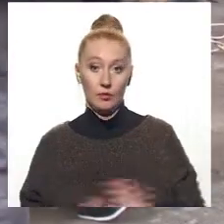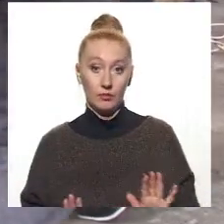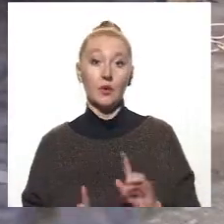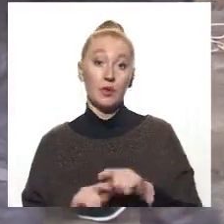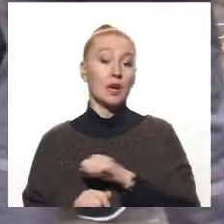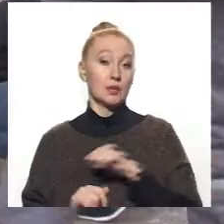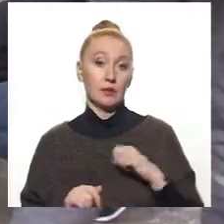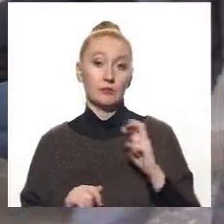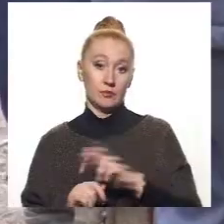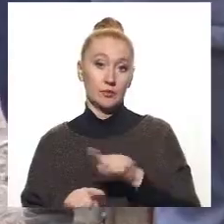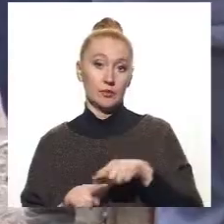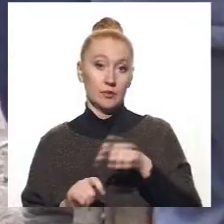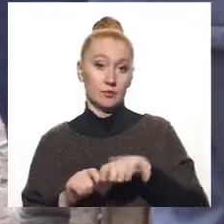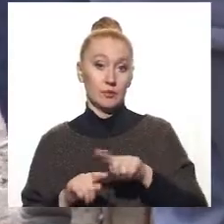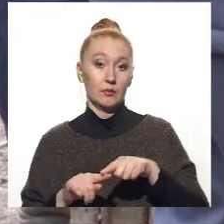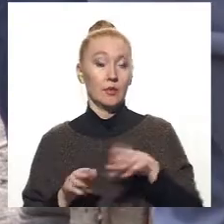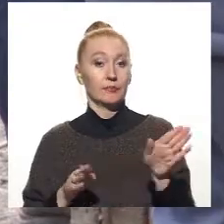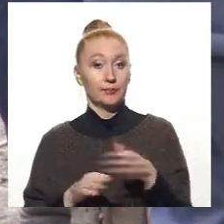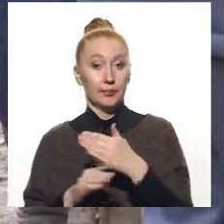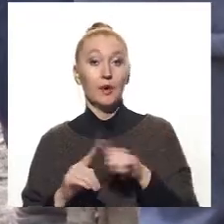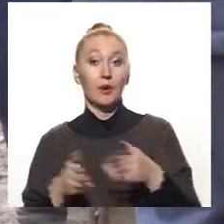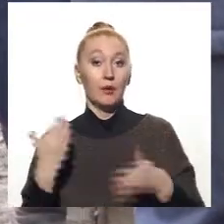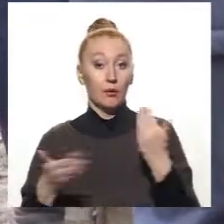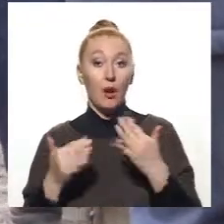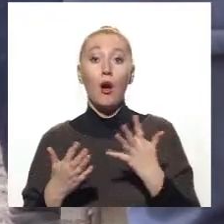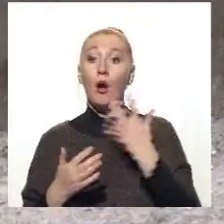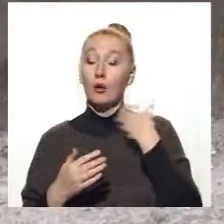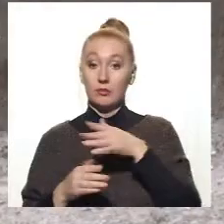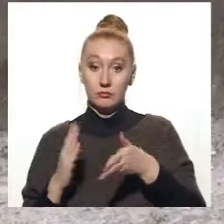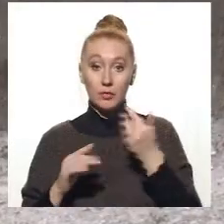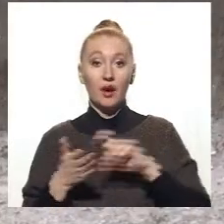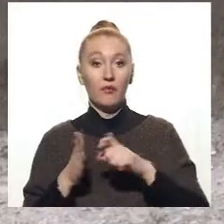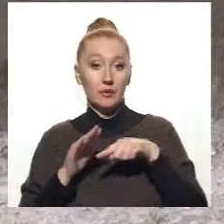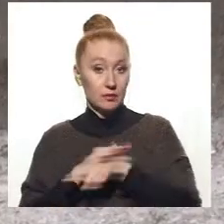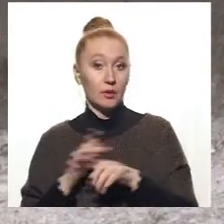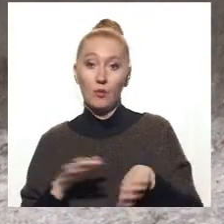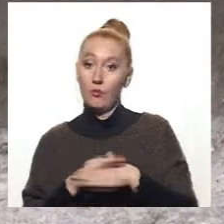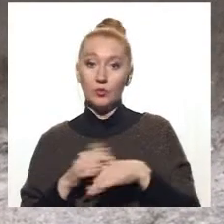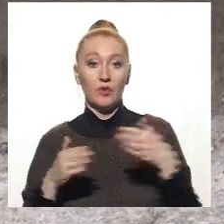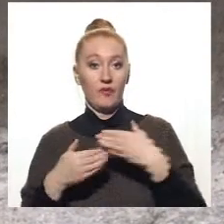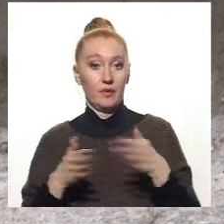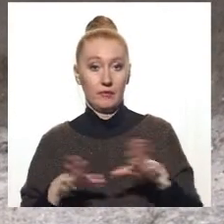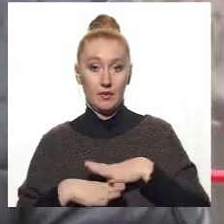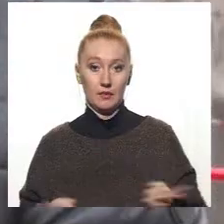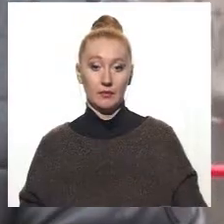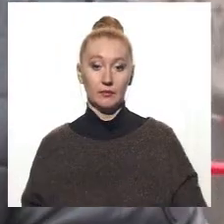її прибрали працівники благоустрою. Під час демонтажу у квартирі нікого не було, двері не відчиняли.